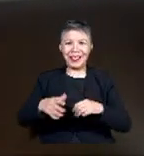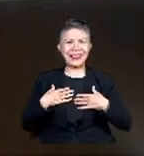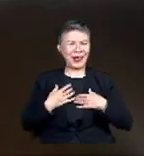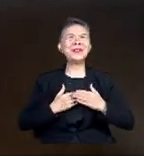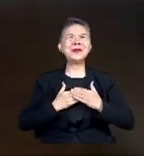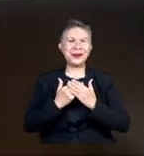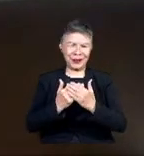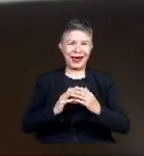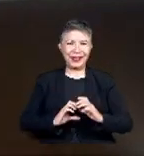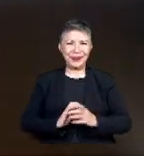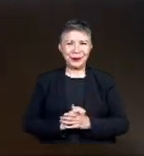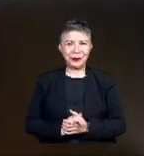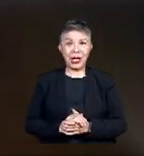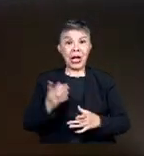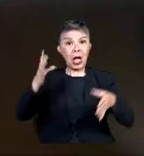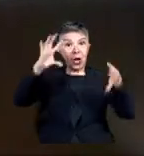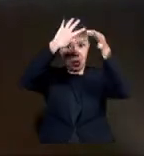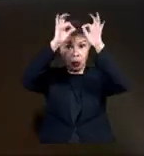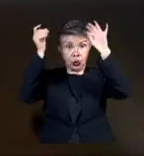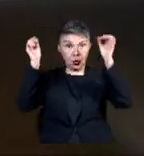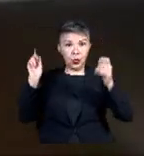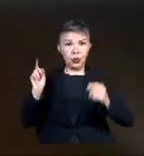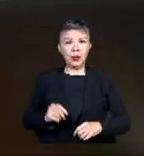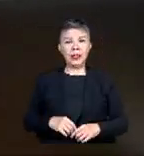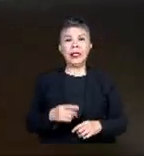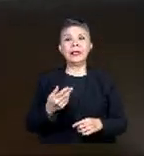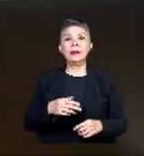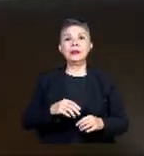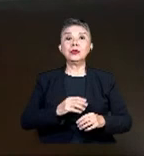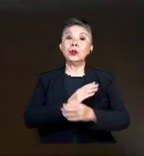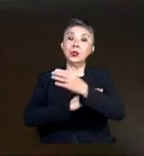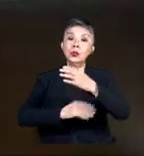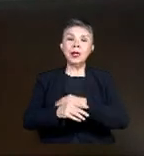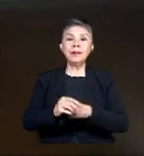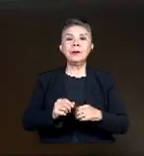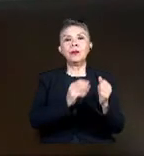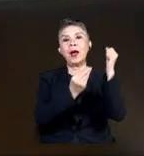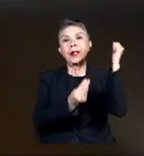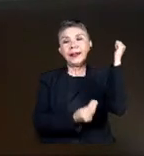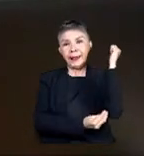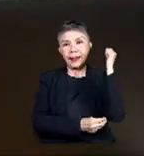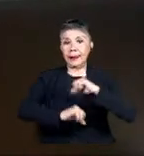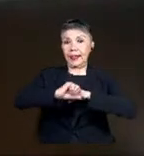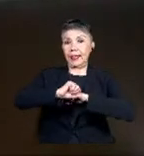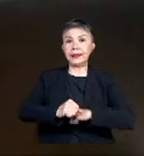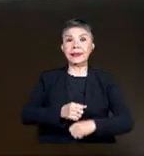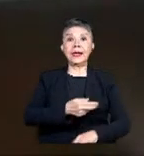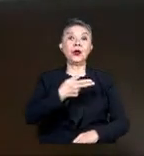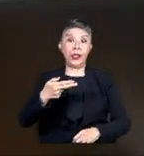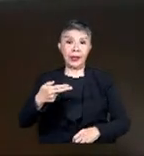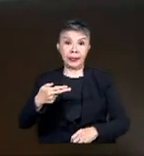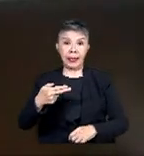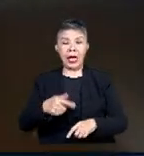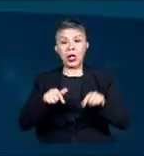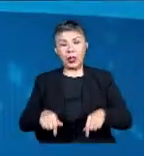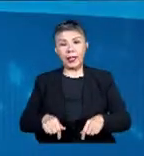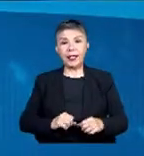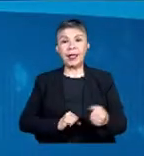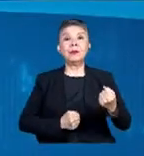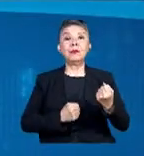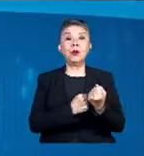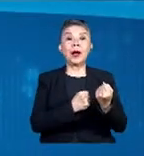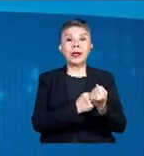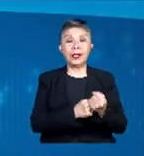Kalau di Paralimpiade kita lihat bahwa mereka mewakili Indonesia. Kalau saat ini mewakili daerah masing-masing. Nah,